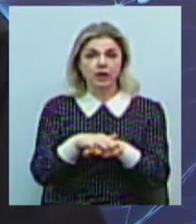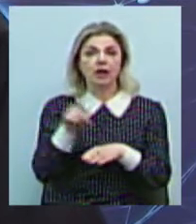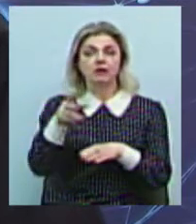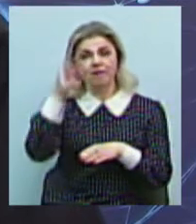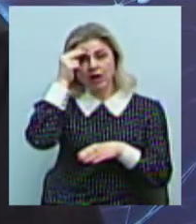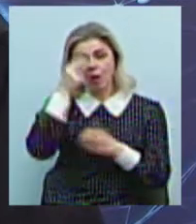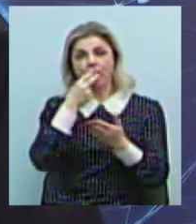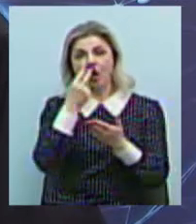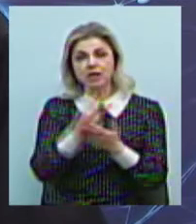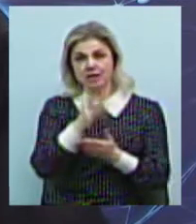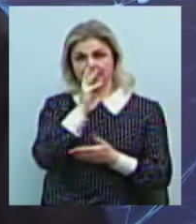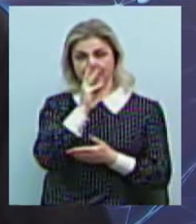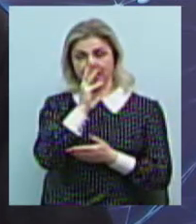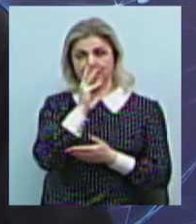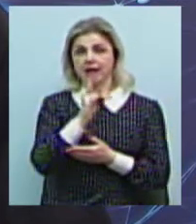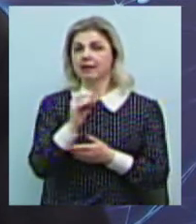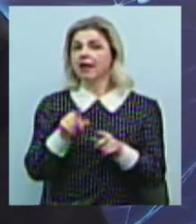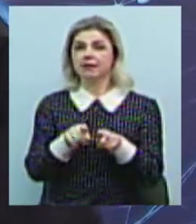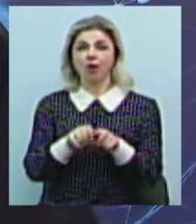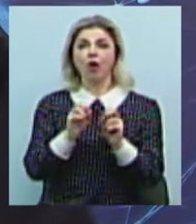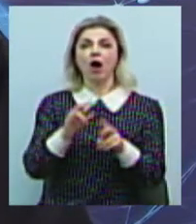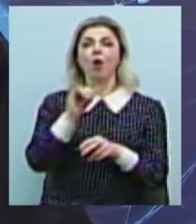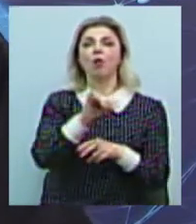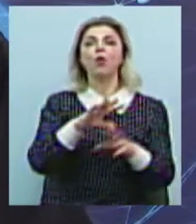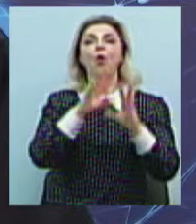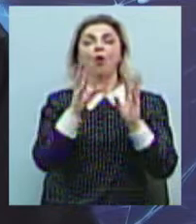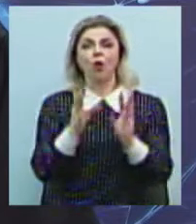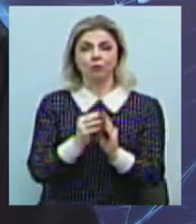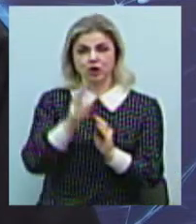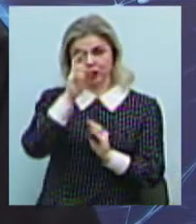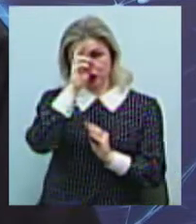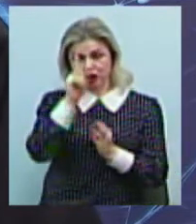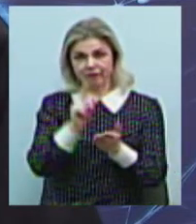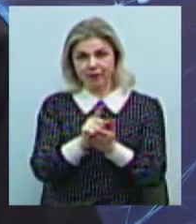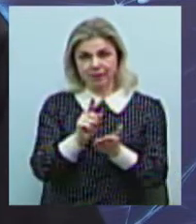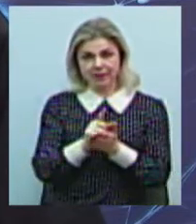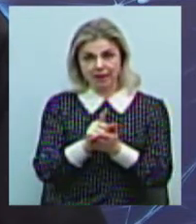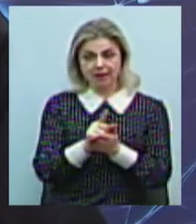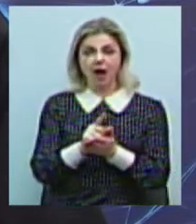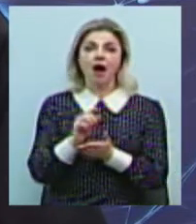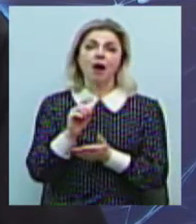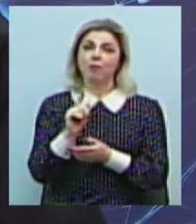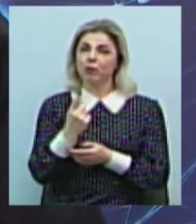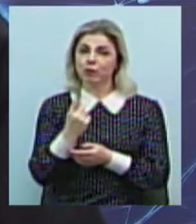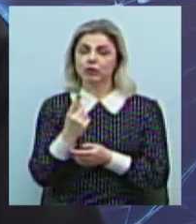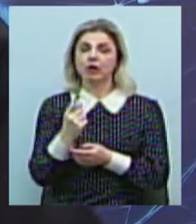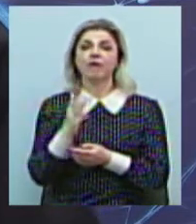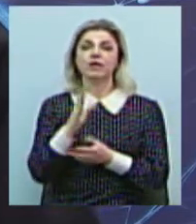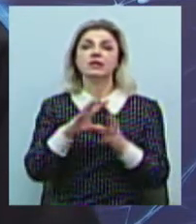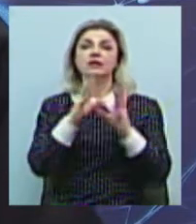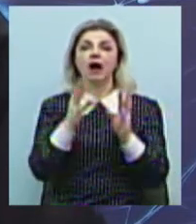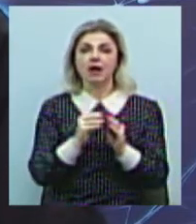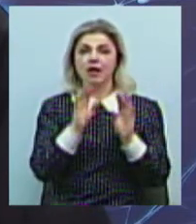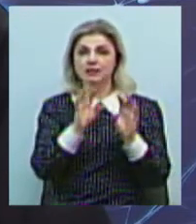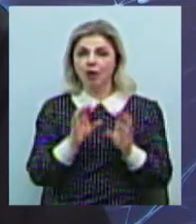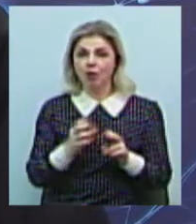показник заробітної плати, але не такий, як у загальнообов'язковому державному пенсійному страхуванні, тому що у загальному законі у